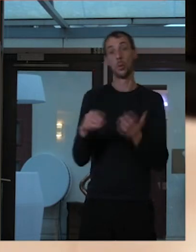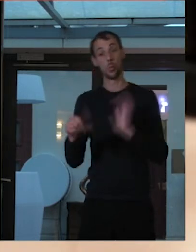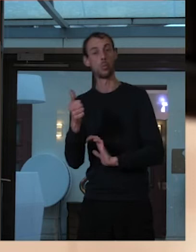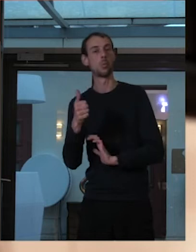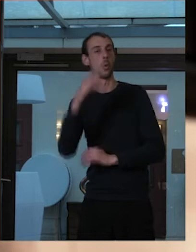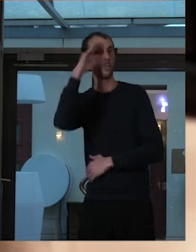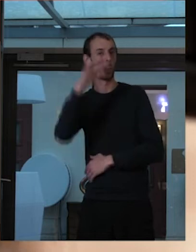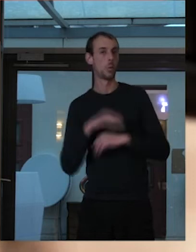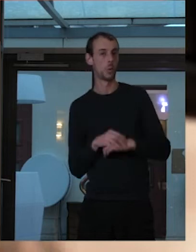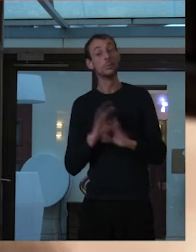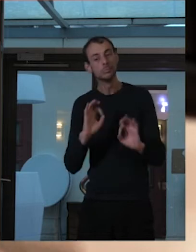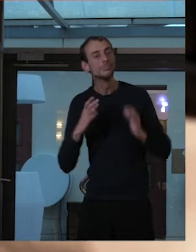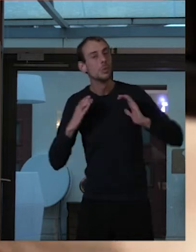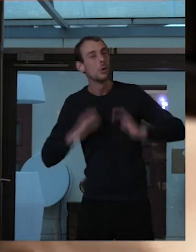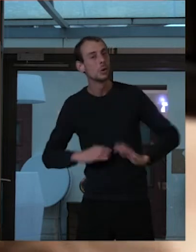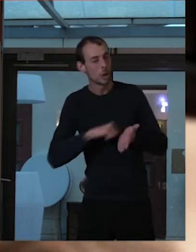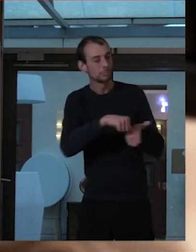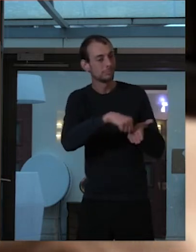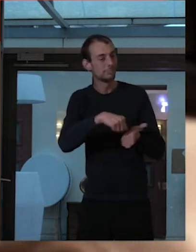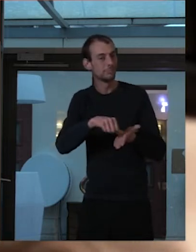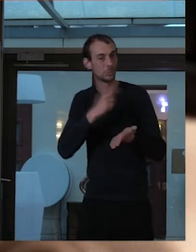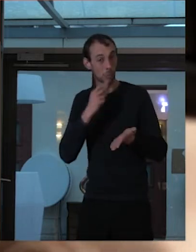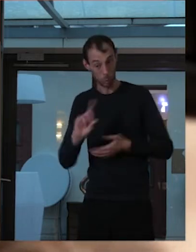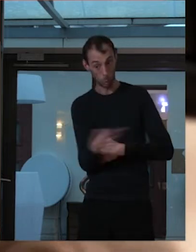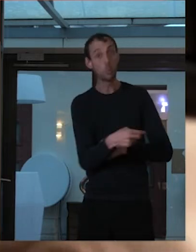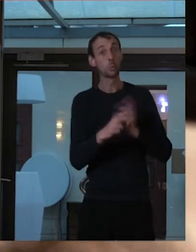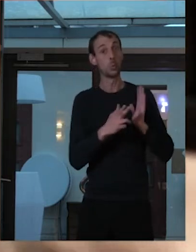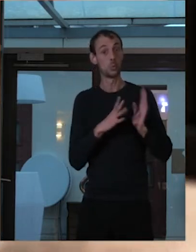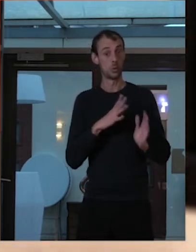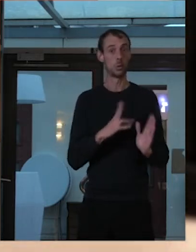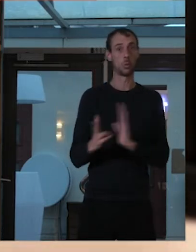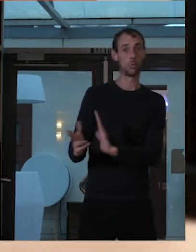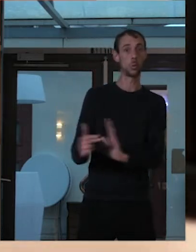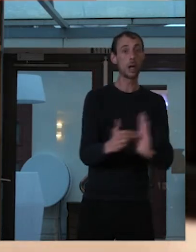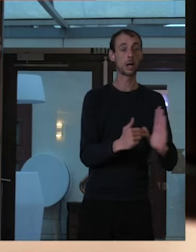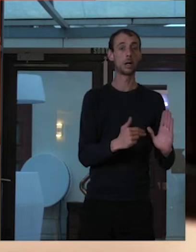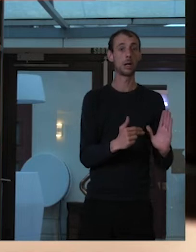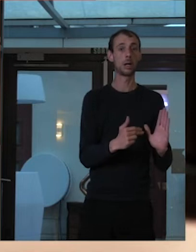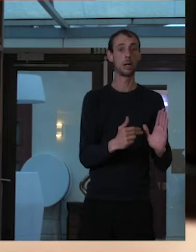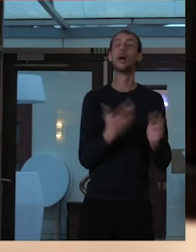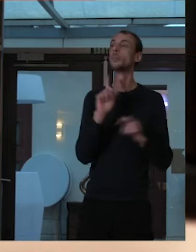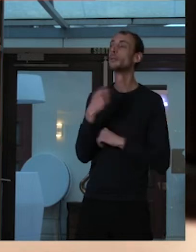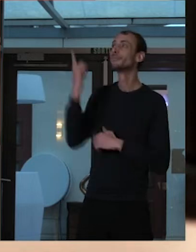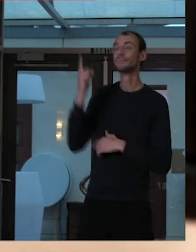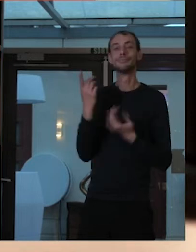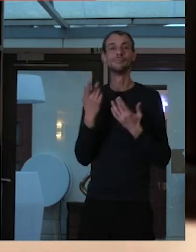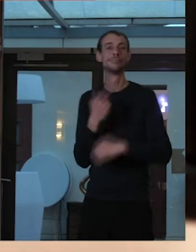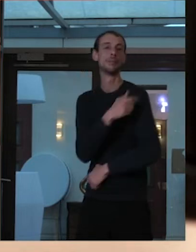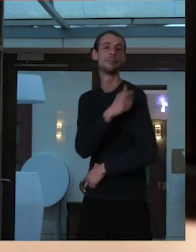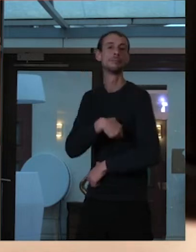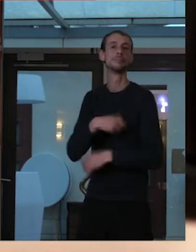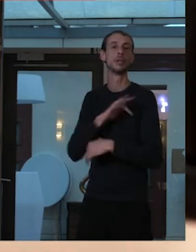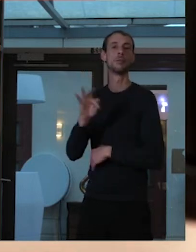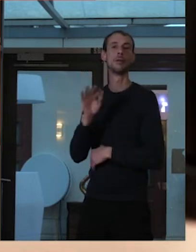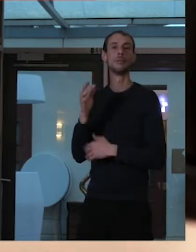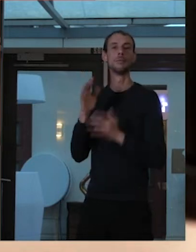sont toutes payées par le club, elles ont toutes un contrat qui est passé aussi via la Fédération française de volley. Et